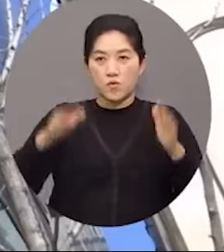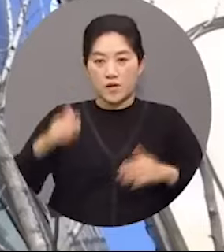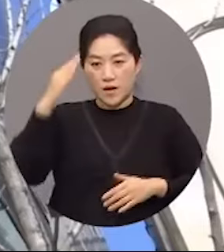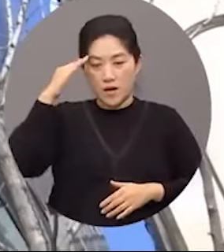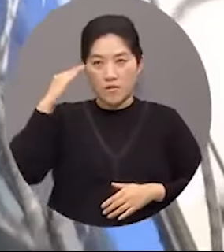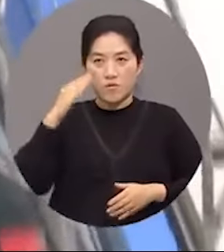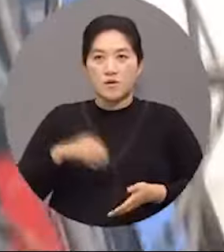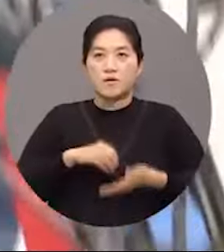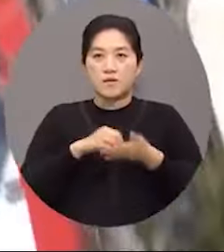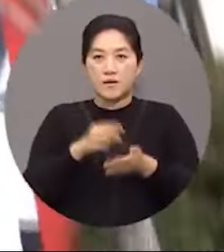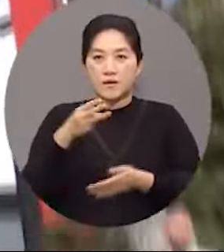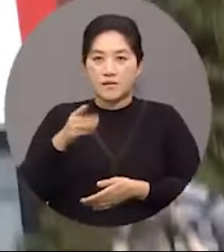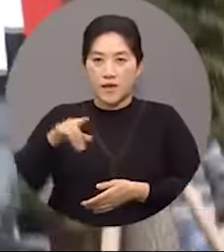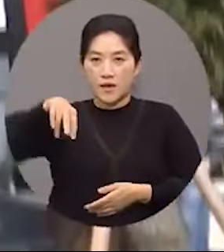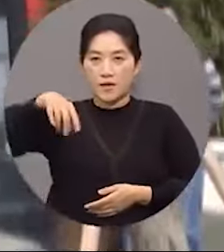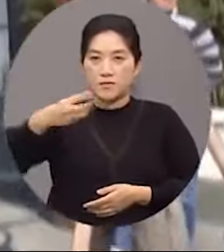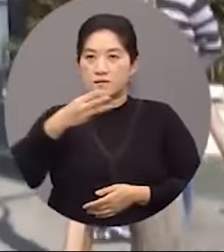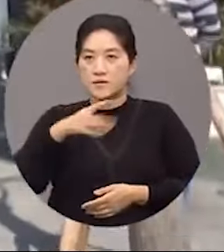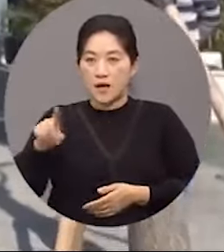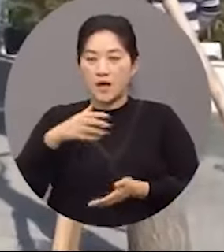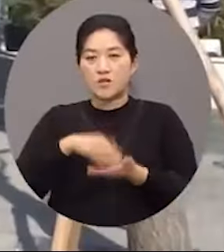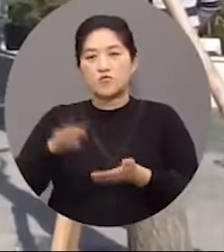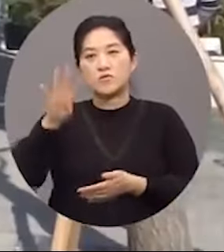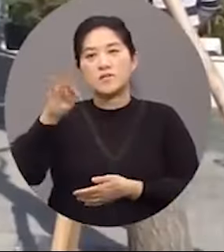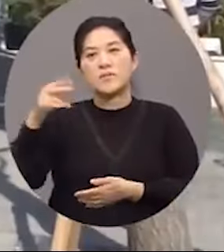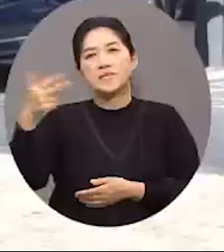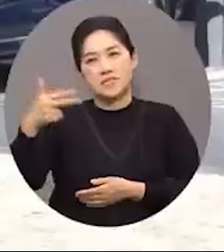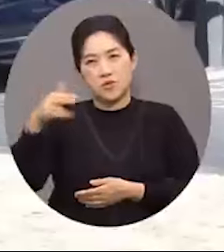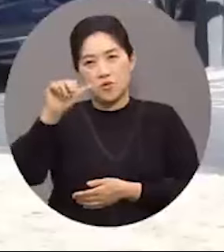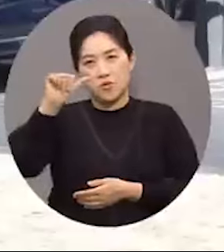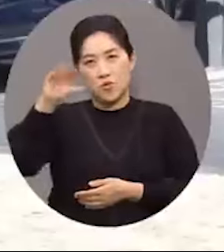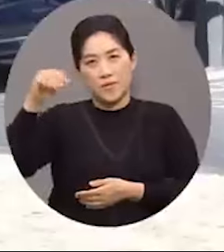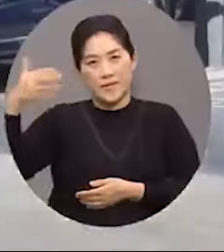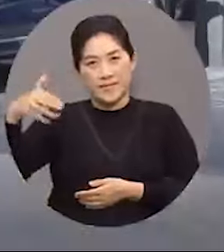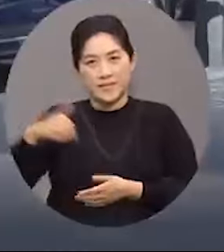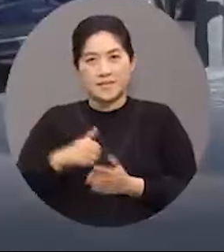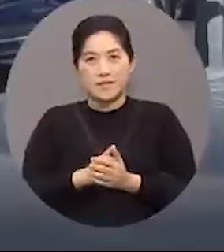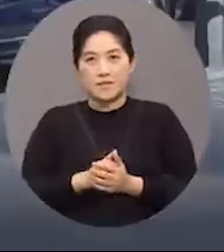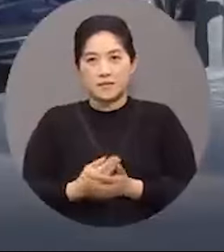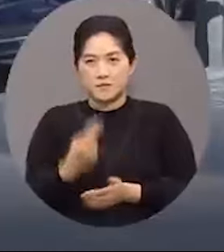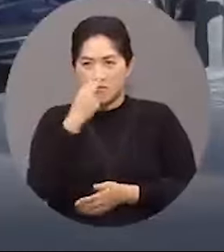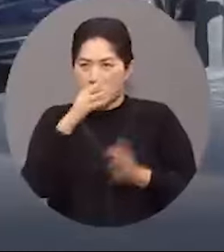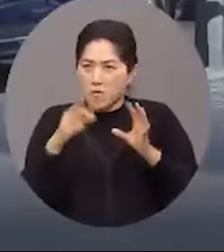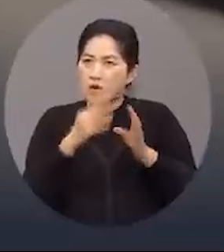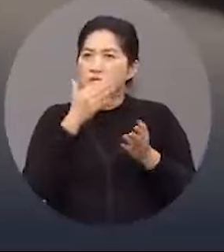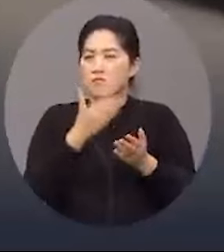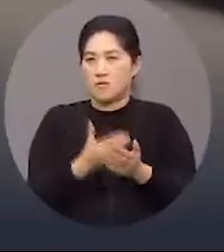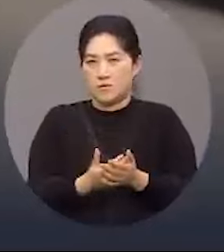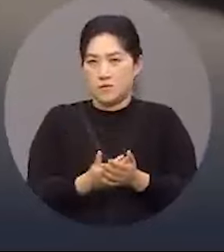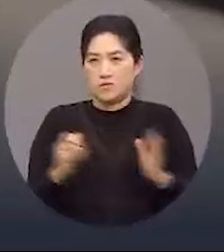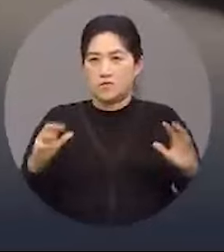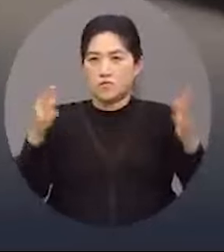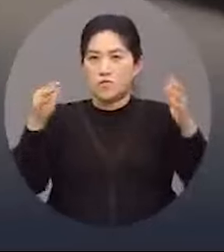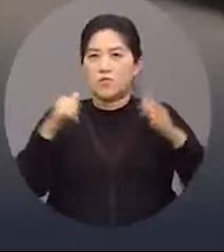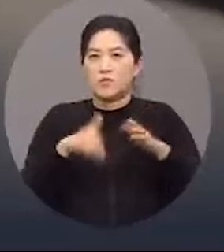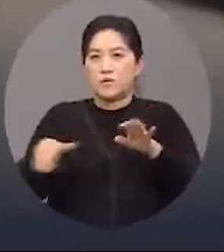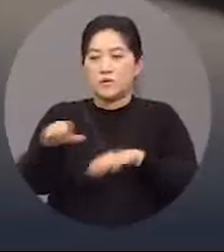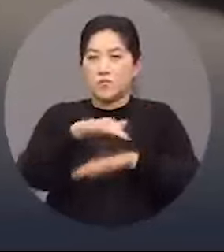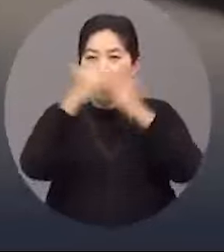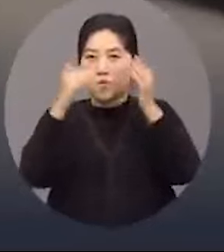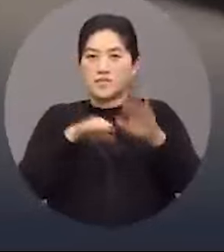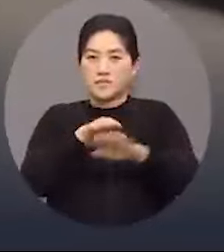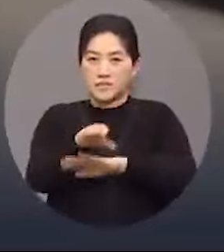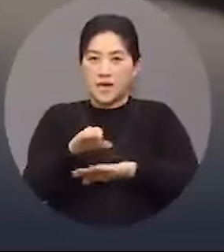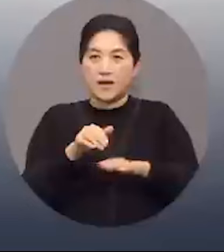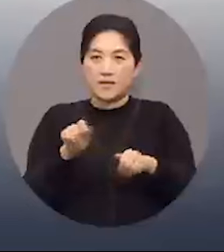국내 등록된 테슬라 차량은 4만 7천여 대입니다. 생명이 직결되는 부분이니까 분명히 글로벌 시장에서